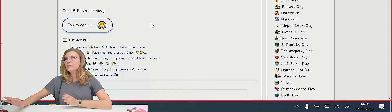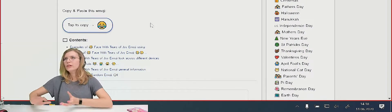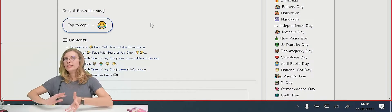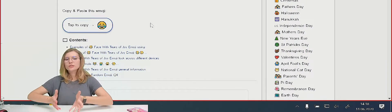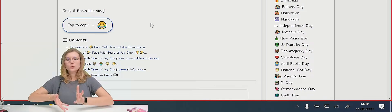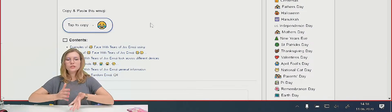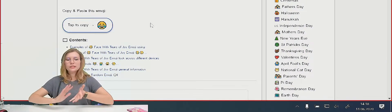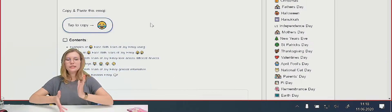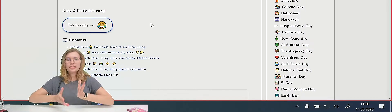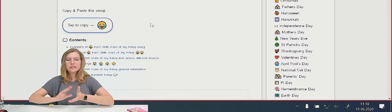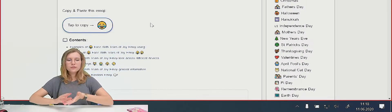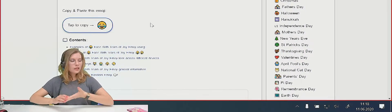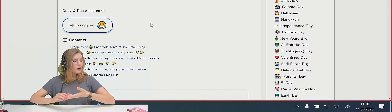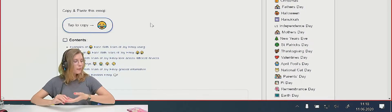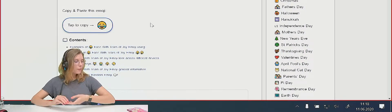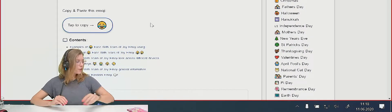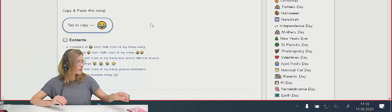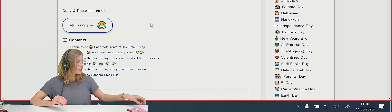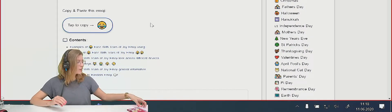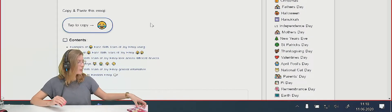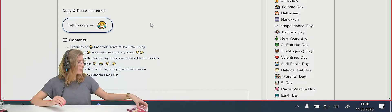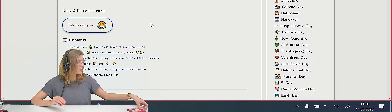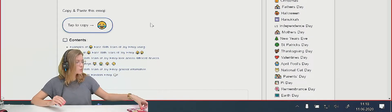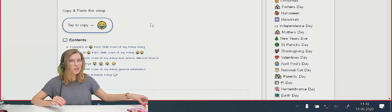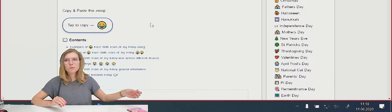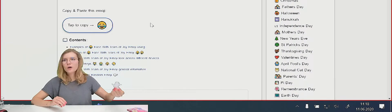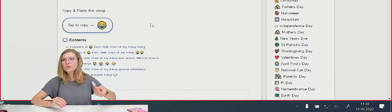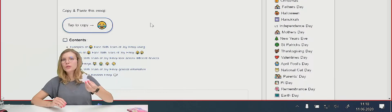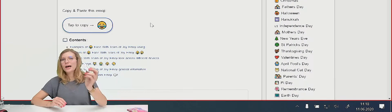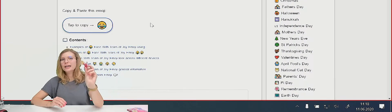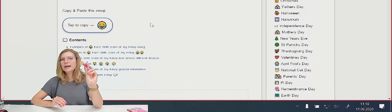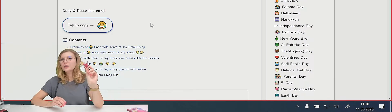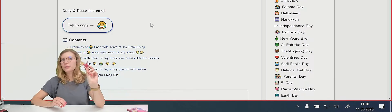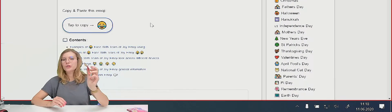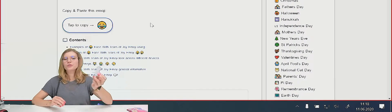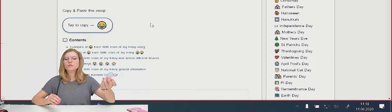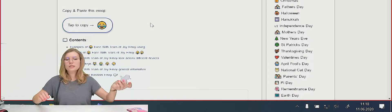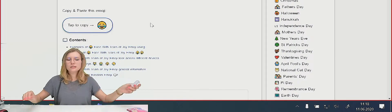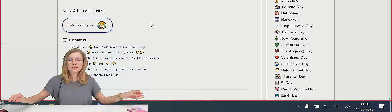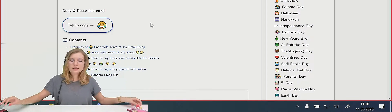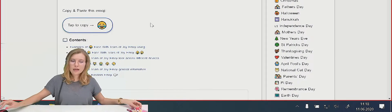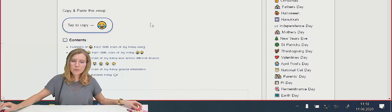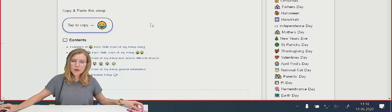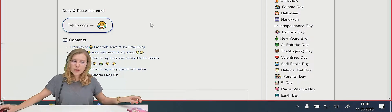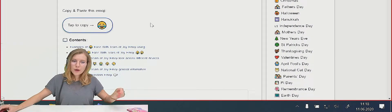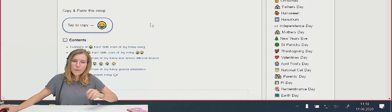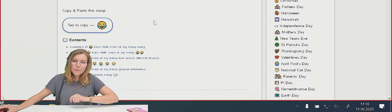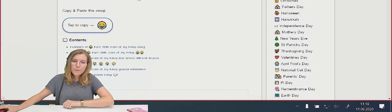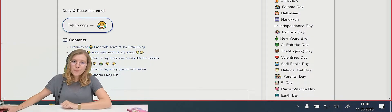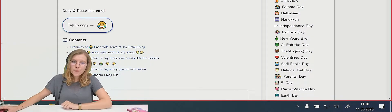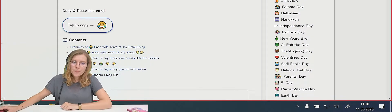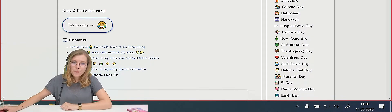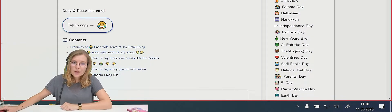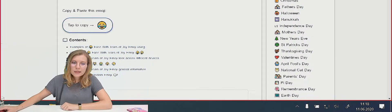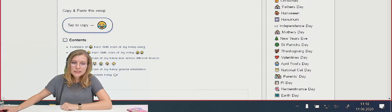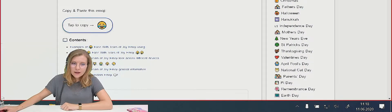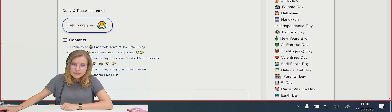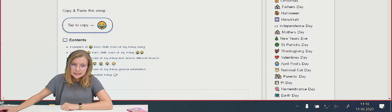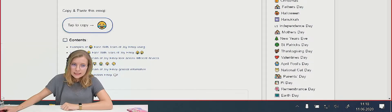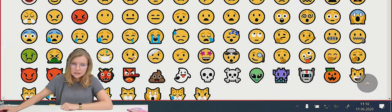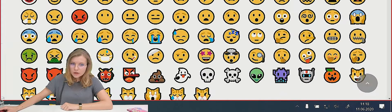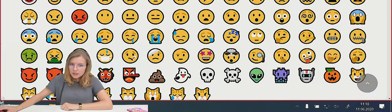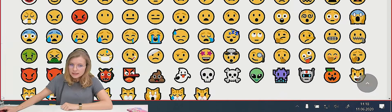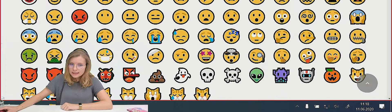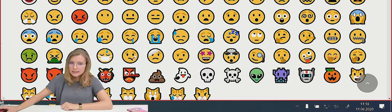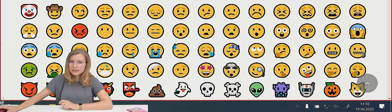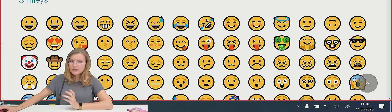ausschneiden, dann, wenn ich das so ein bisschen interaktiv machen möchte. Also wenn ich die dann zum Beispiel auch so in der Hand halten möchte, so wie ich das jetzt hier habe. Die zweite